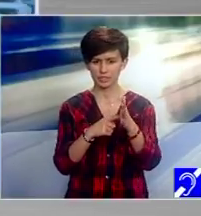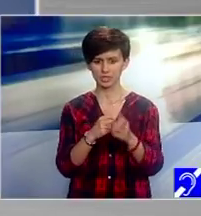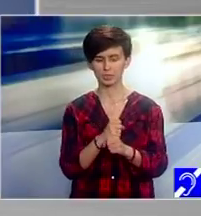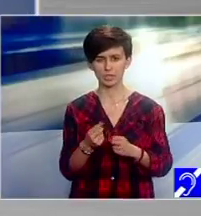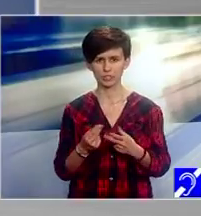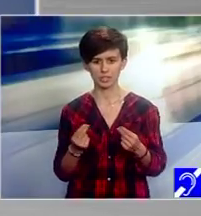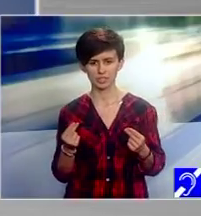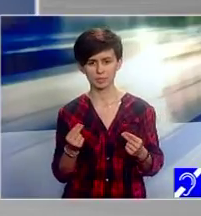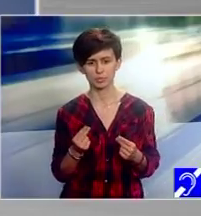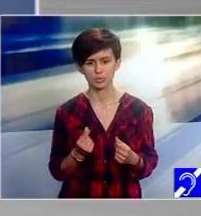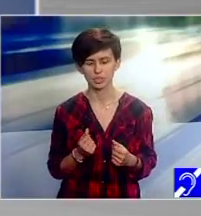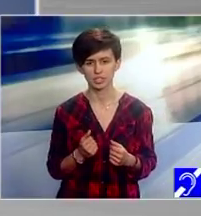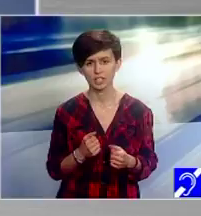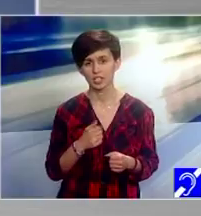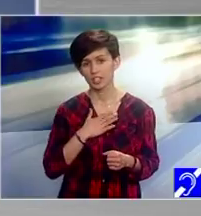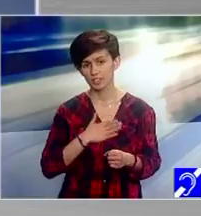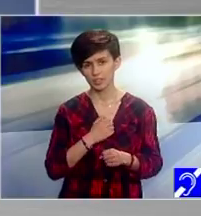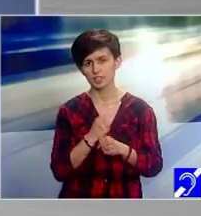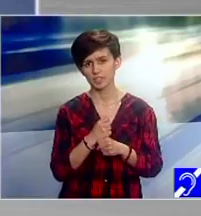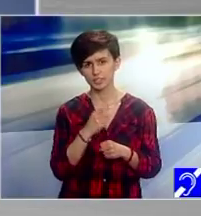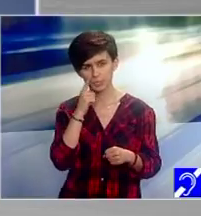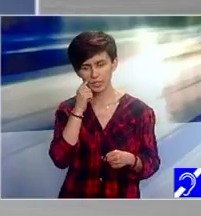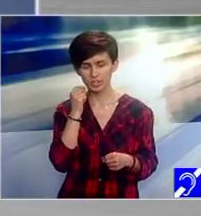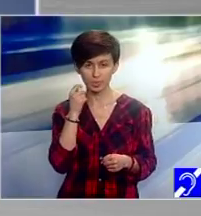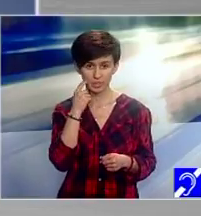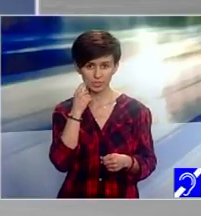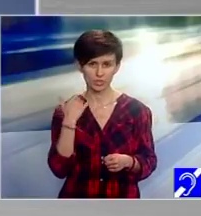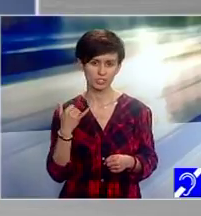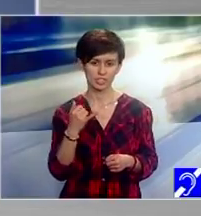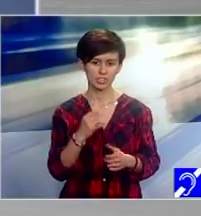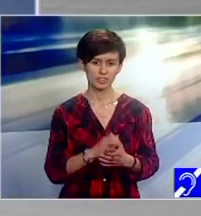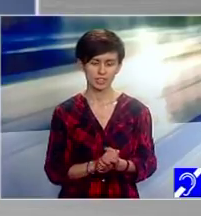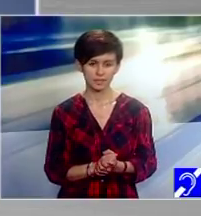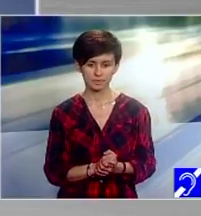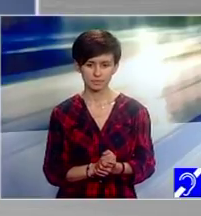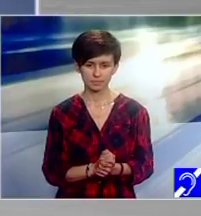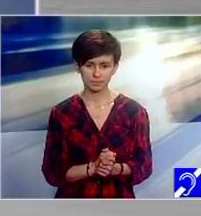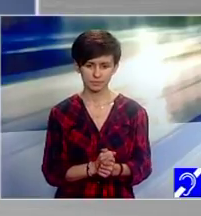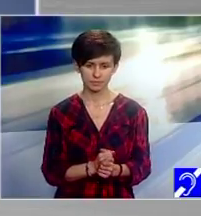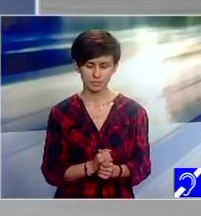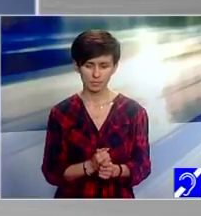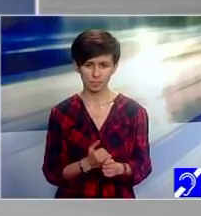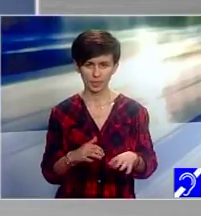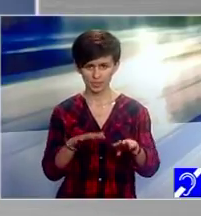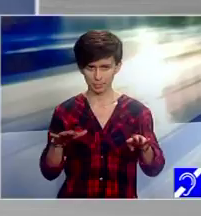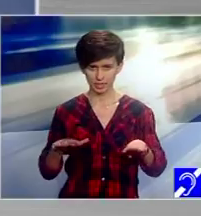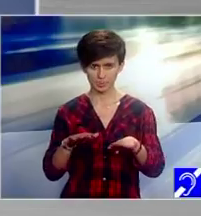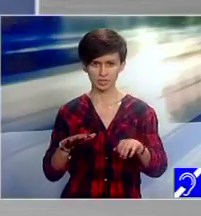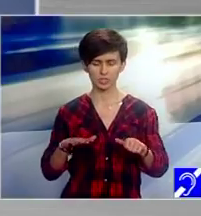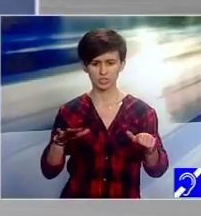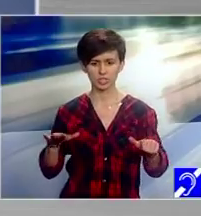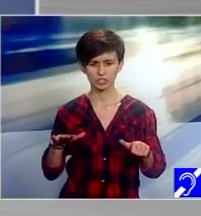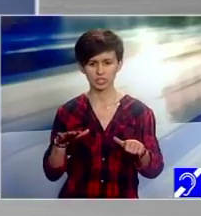așa suspansul ca să-i facem pe oameni curioși și să vină. Clar, trebuie să mergem. Da, clar. Între 14 și